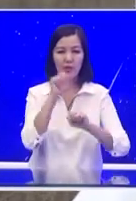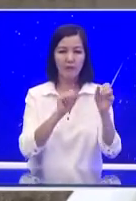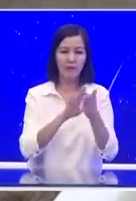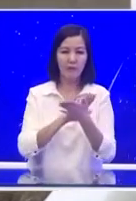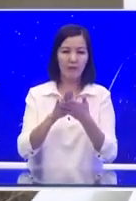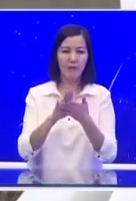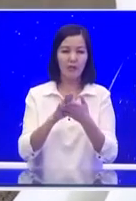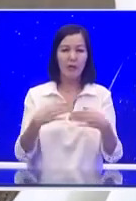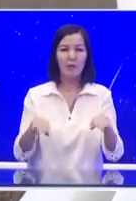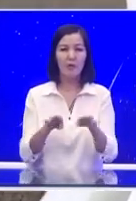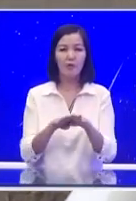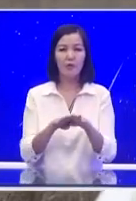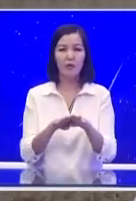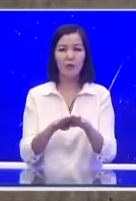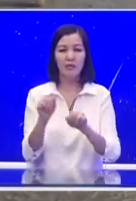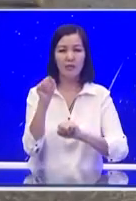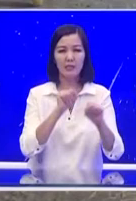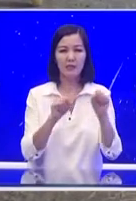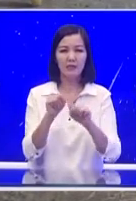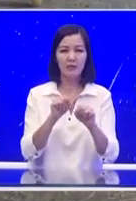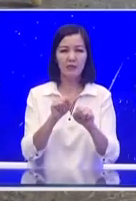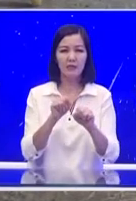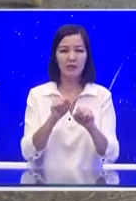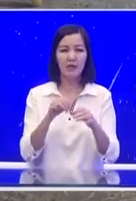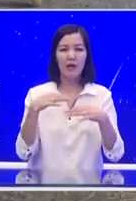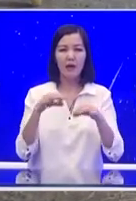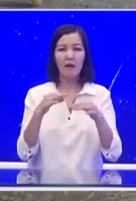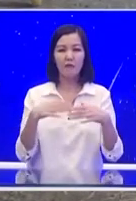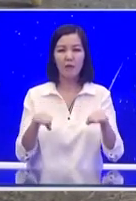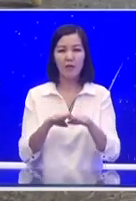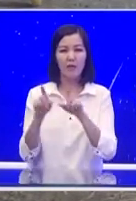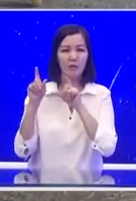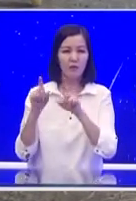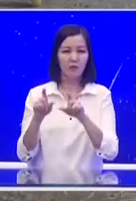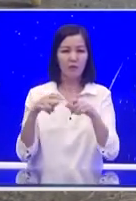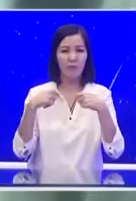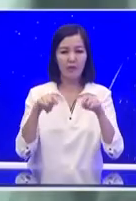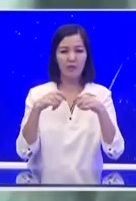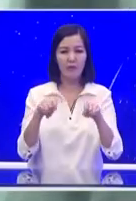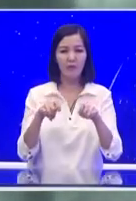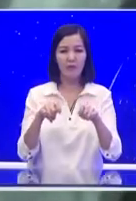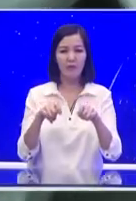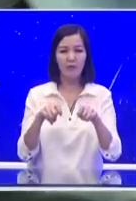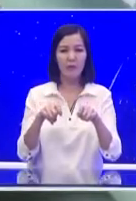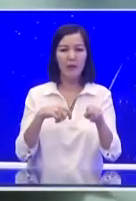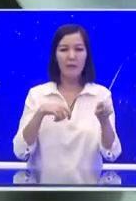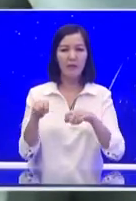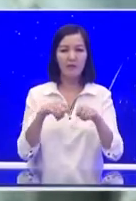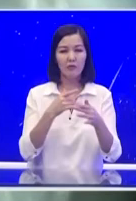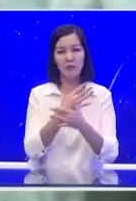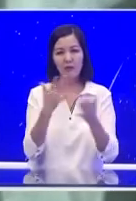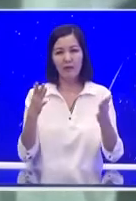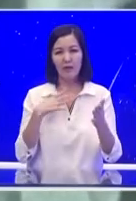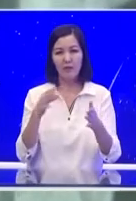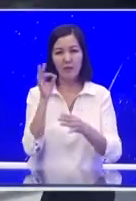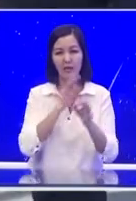натрия. Подобные меры служат дезинфекционным фильтром как для транзитных авто, так и для транспорта с продовольственными и производственными товарами, лекарственными